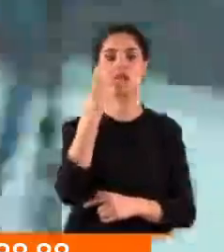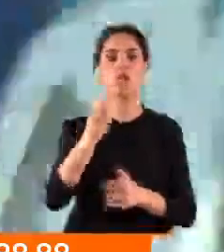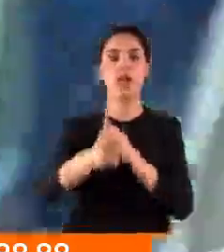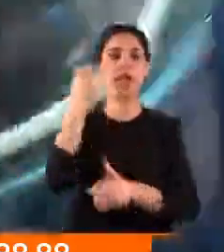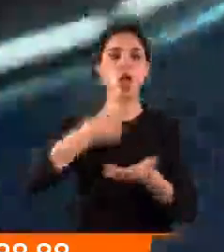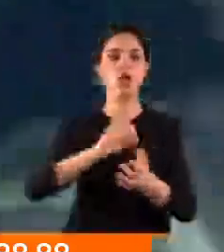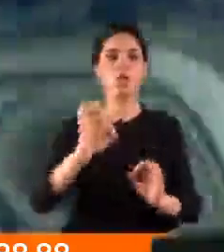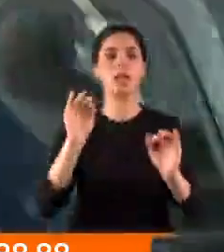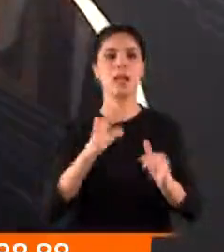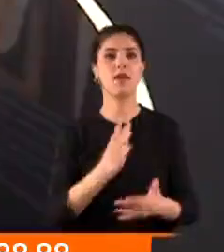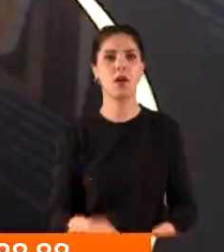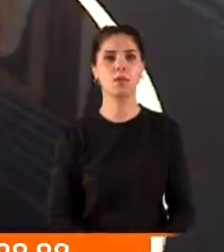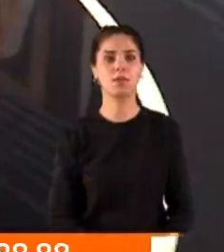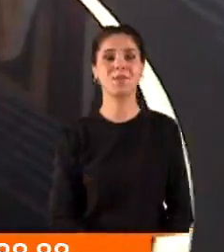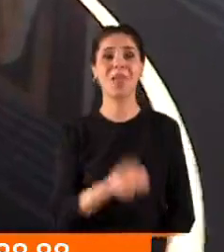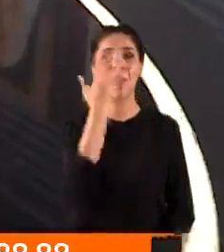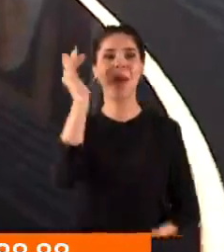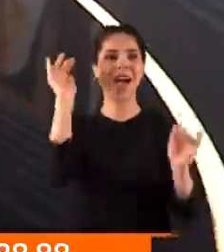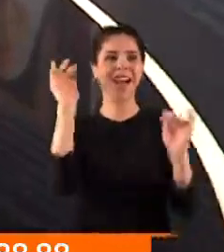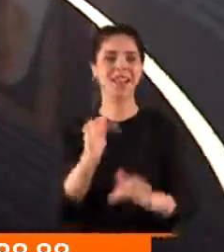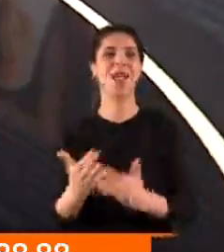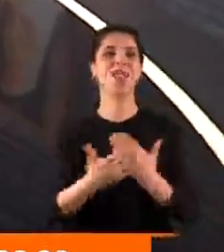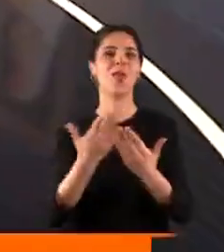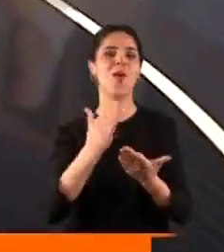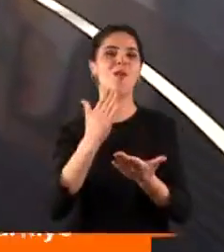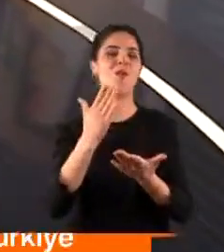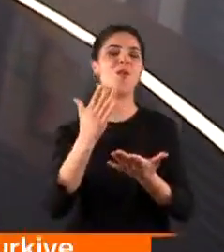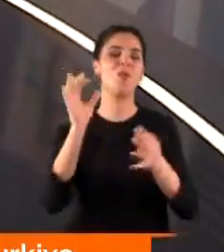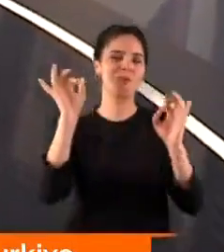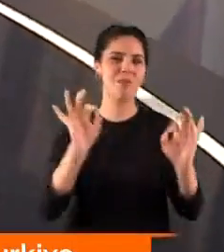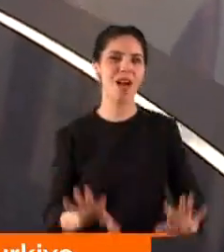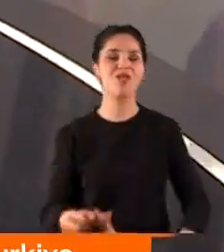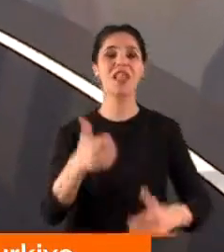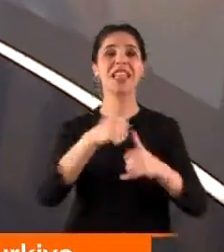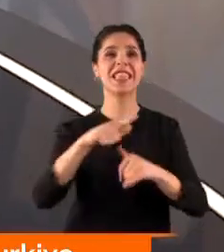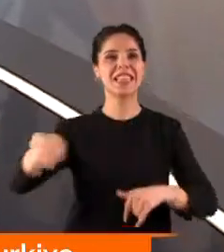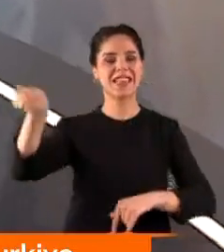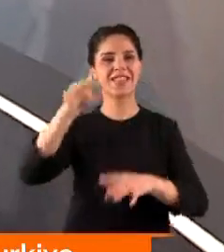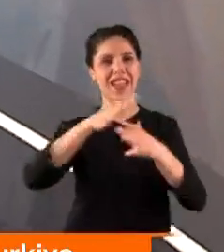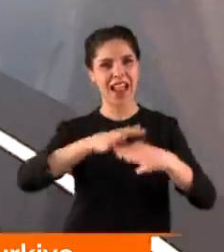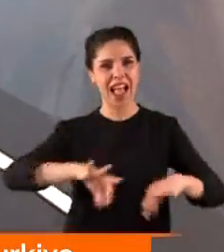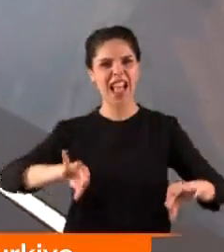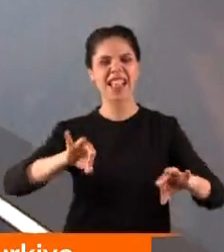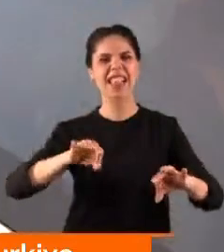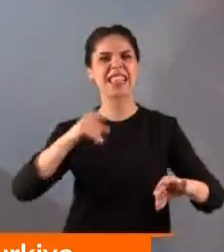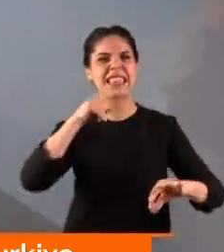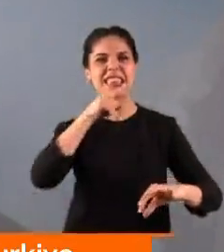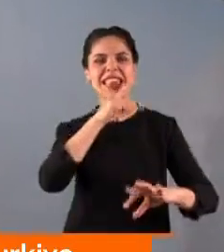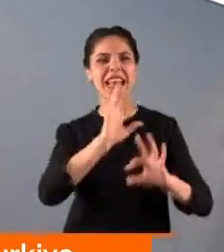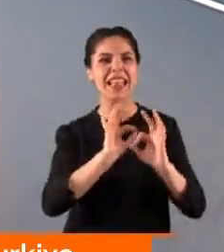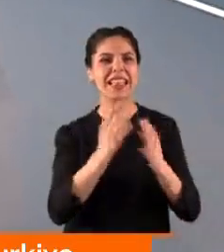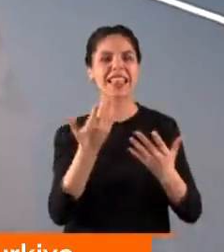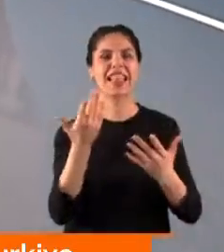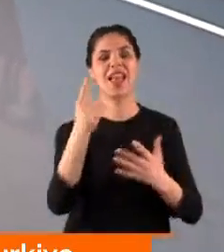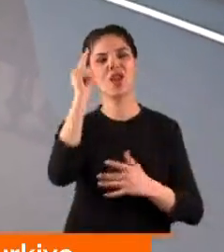destek verilecek. Bahar geldi, düğün mevsimi de başladı. Çiftlerin hazırlık sürecinde en çok zorlayanlardan